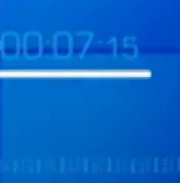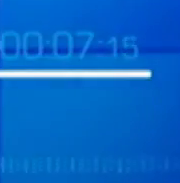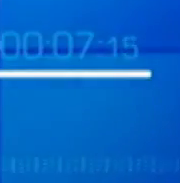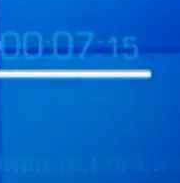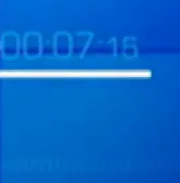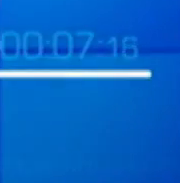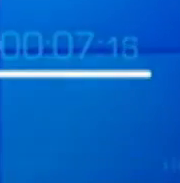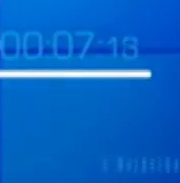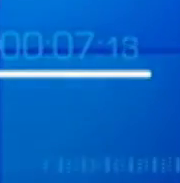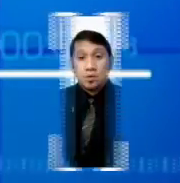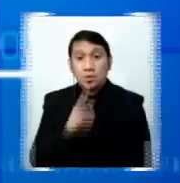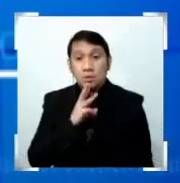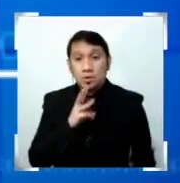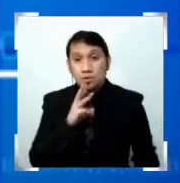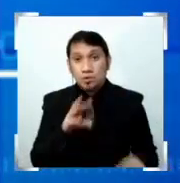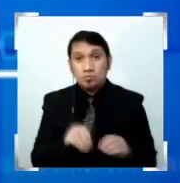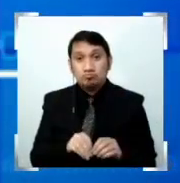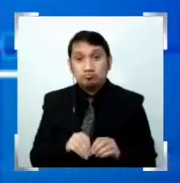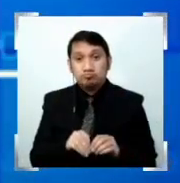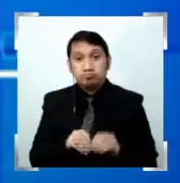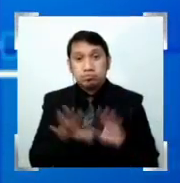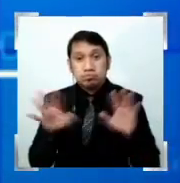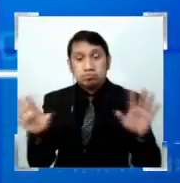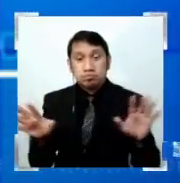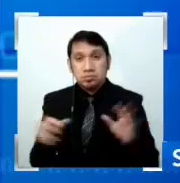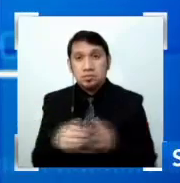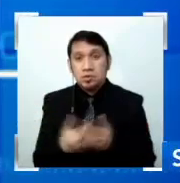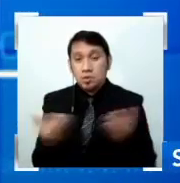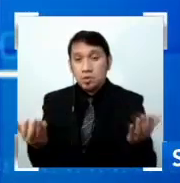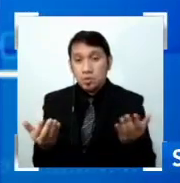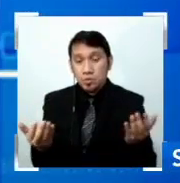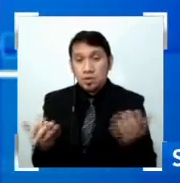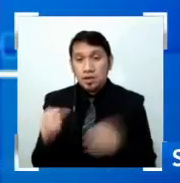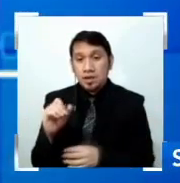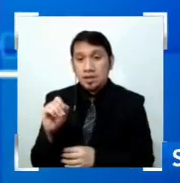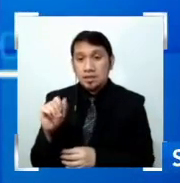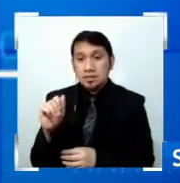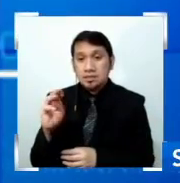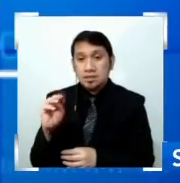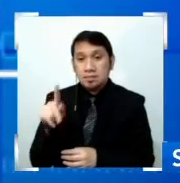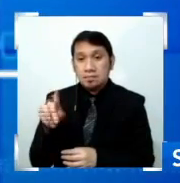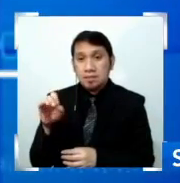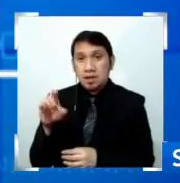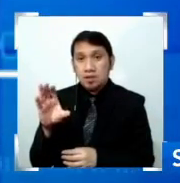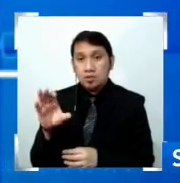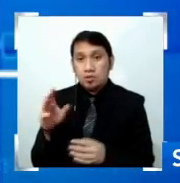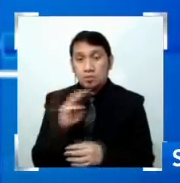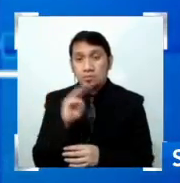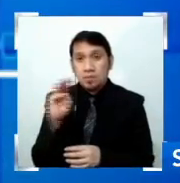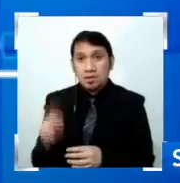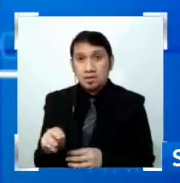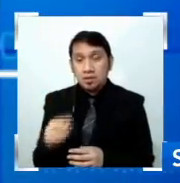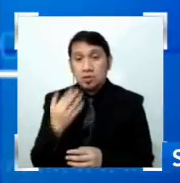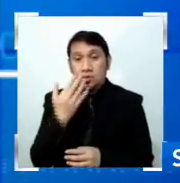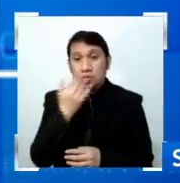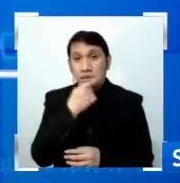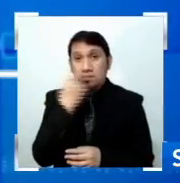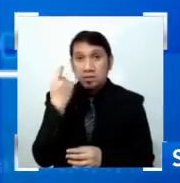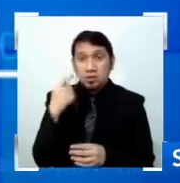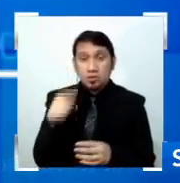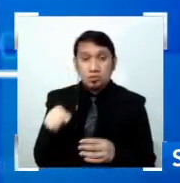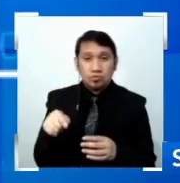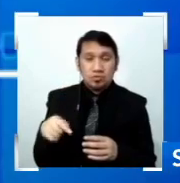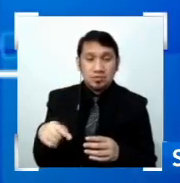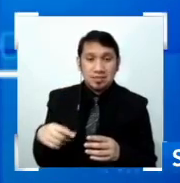Tubig bumulwak mula sa tubo ng Maynila sa Sampaloc, Maynila. Natamaan kasi ito ng backhoe na naghuhukay para sa